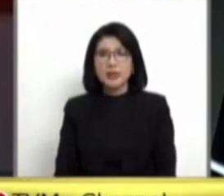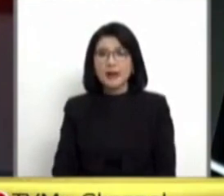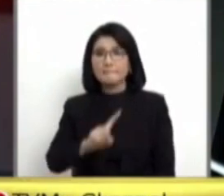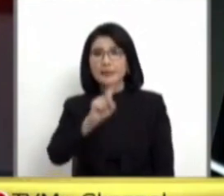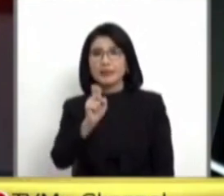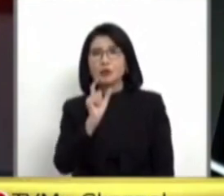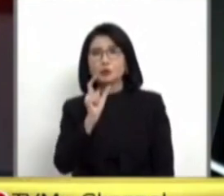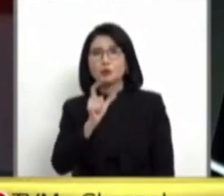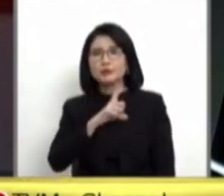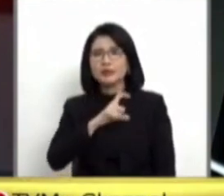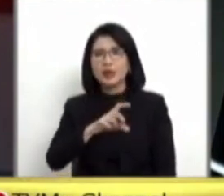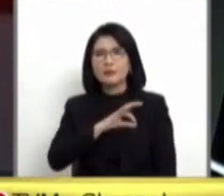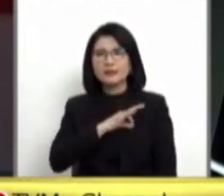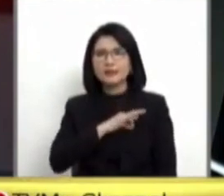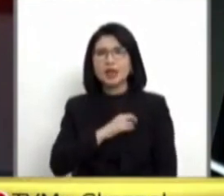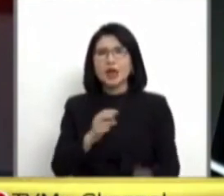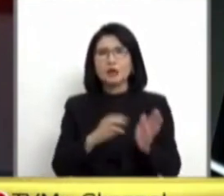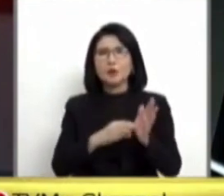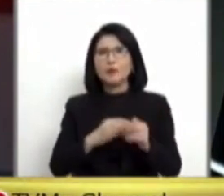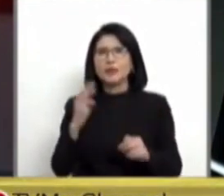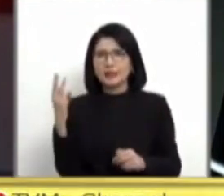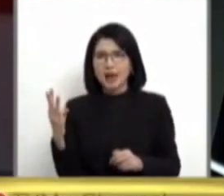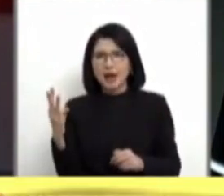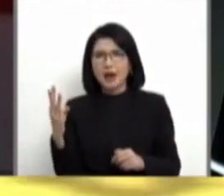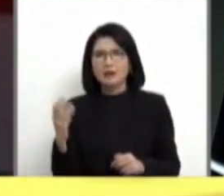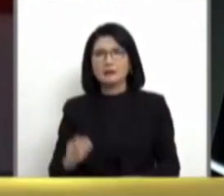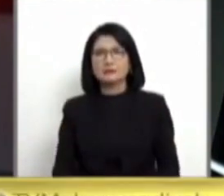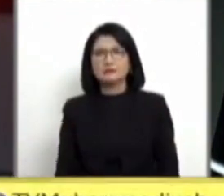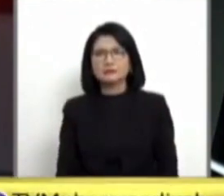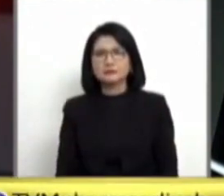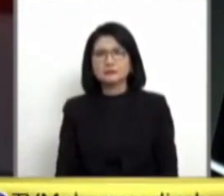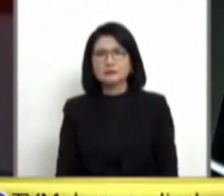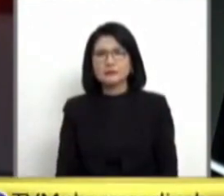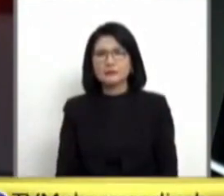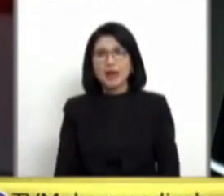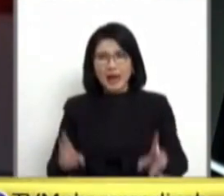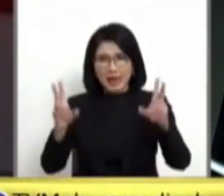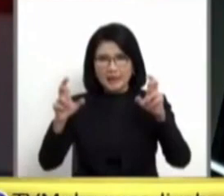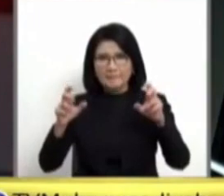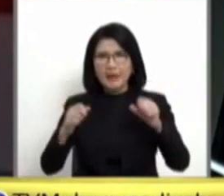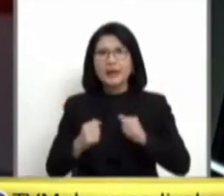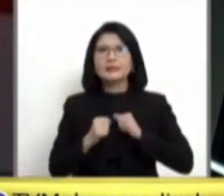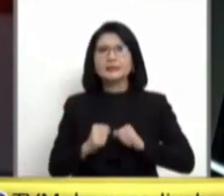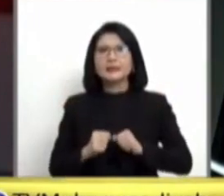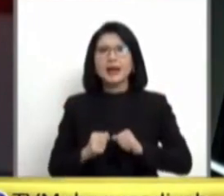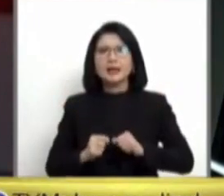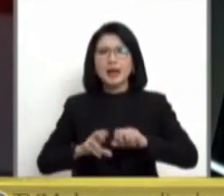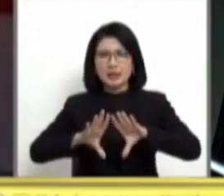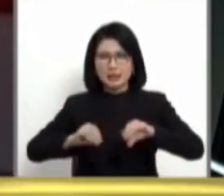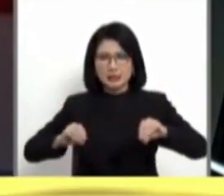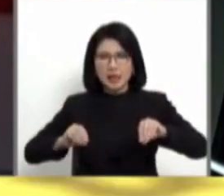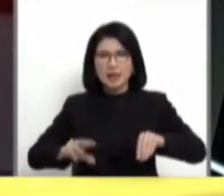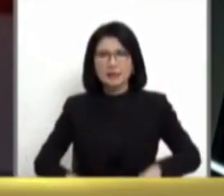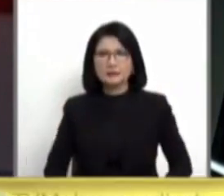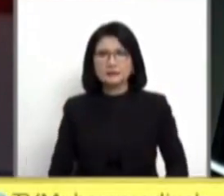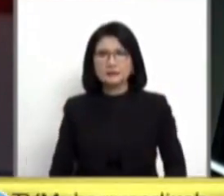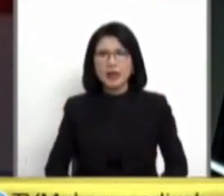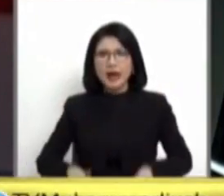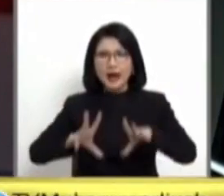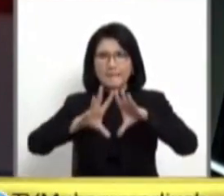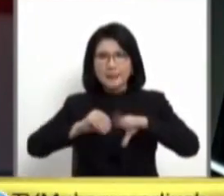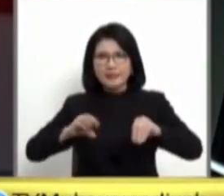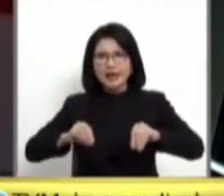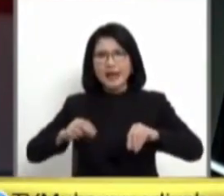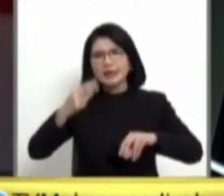untuk calon Presiden nomor urut 3 Bapak Ganjar pranowo dengan subtema Ketenagakerjaan pekerja migran